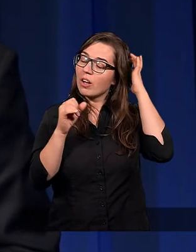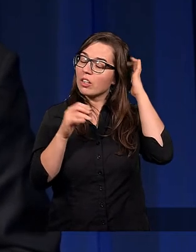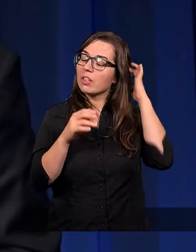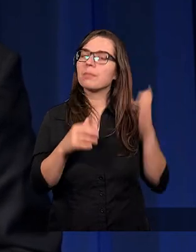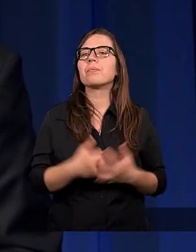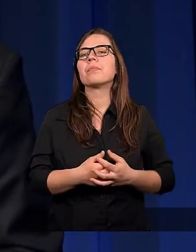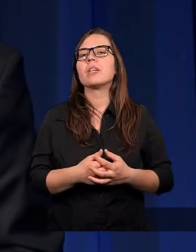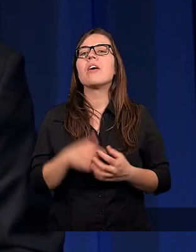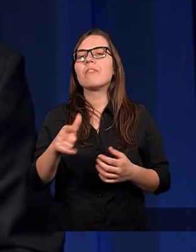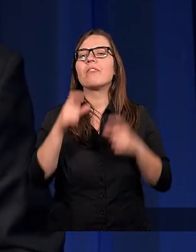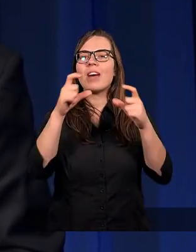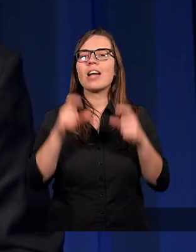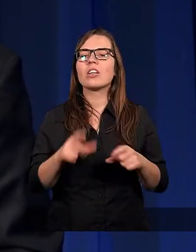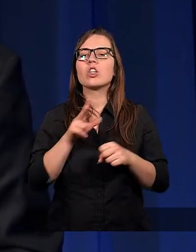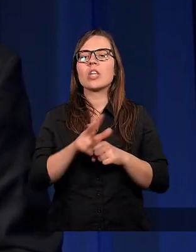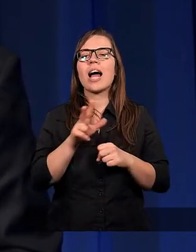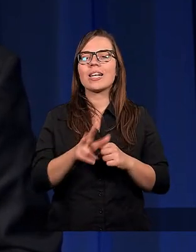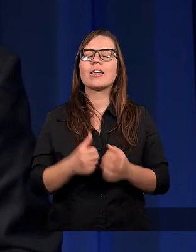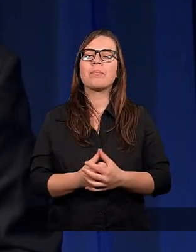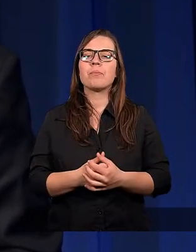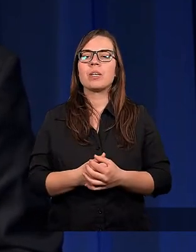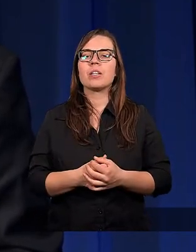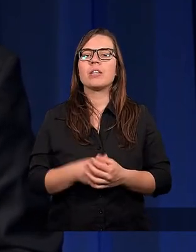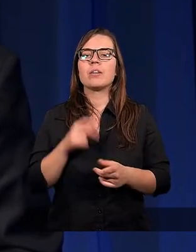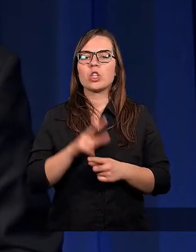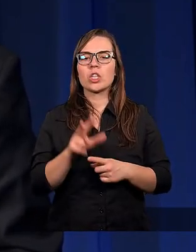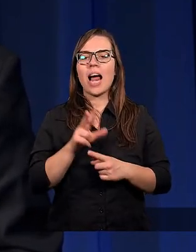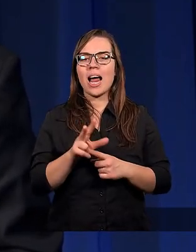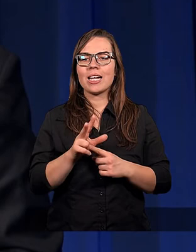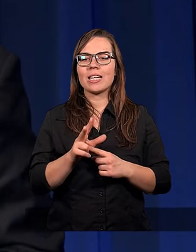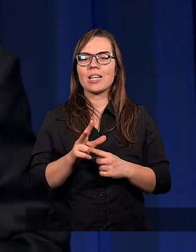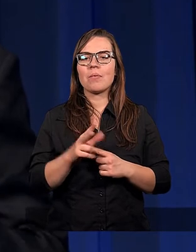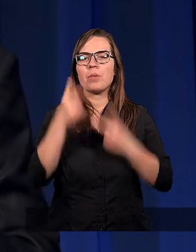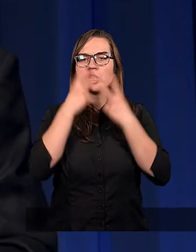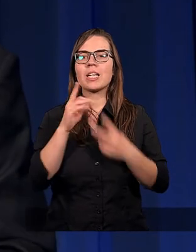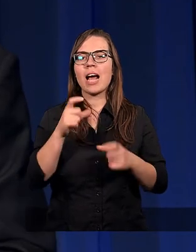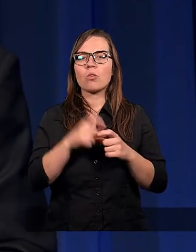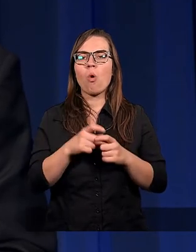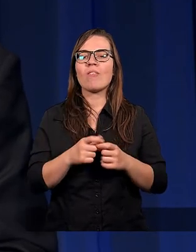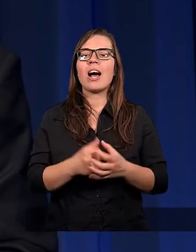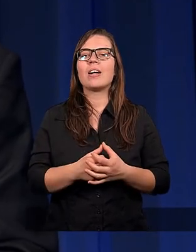I tutaj w wersecie 12, 13 czytamy tak.